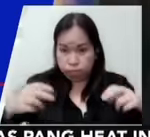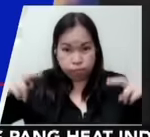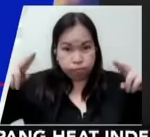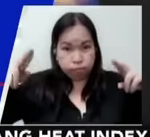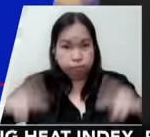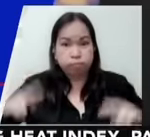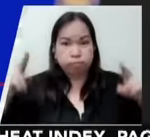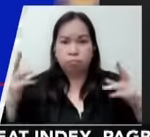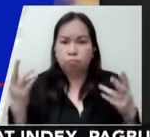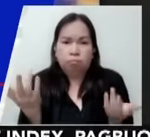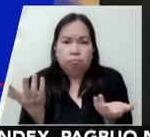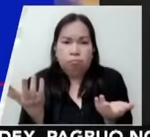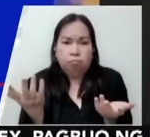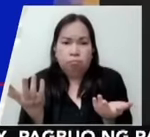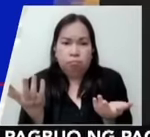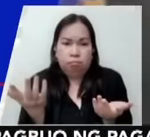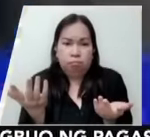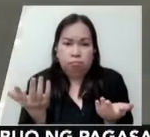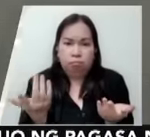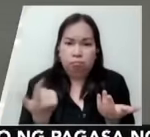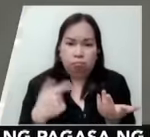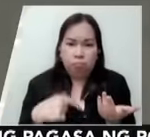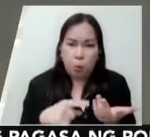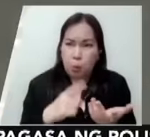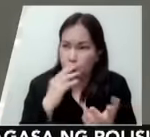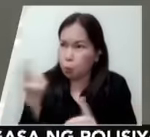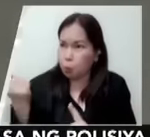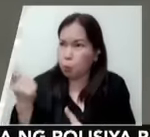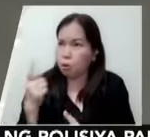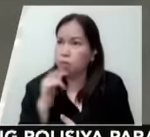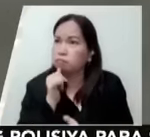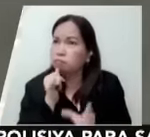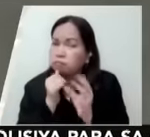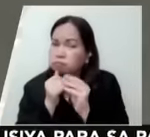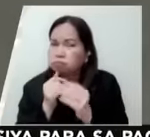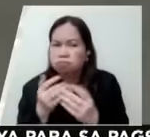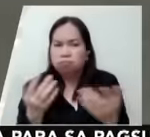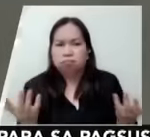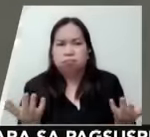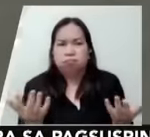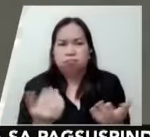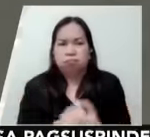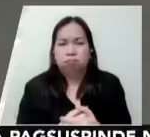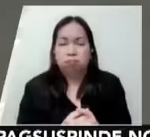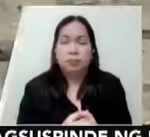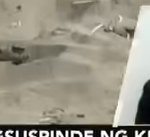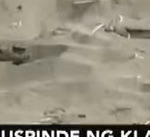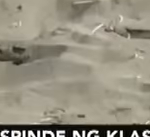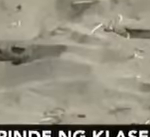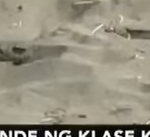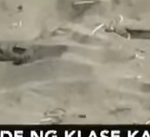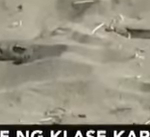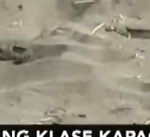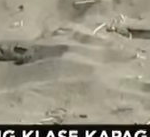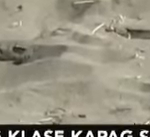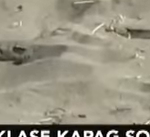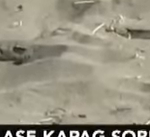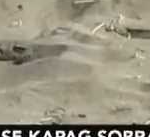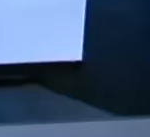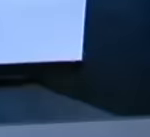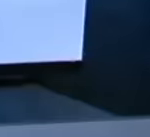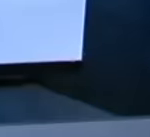or even identify somebody who said that. Para sa GMA Integrated News, Chino Gaston nakatutok, 24